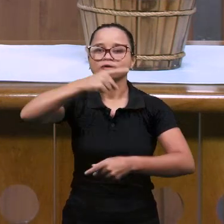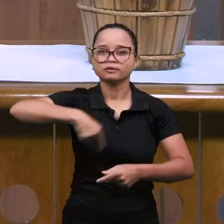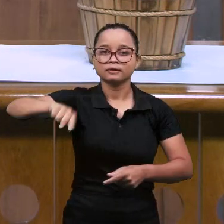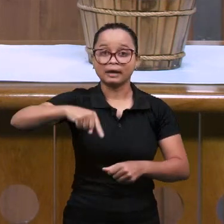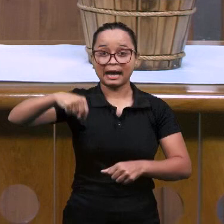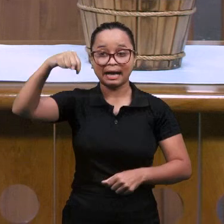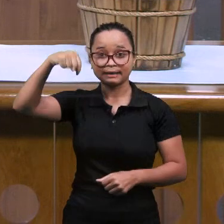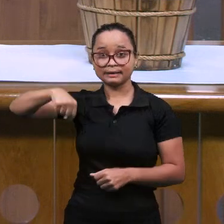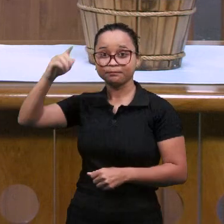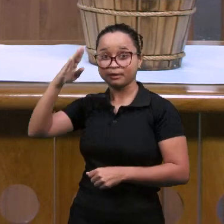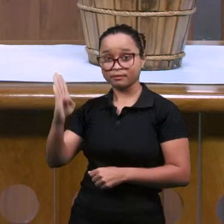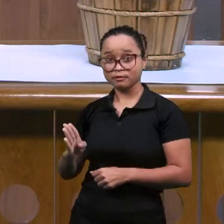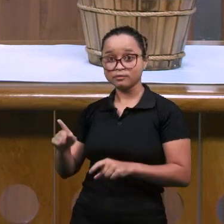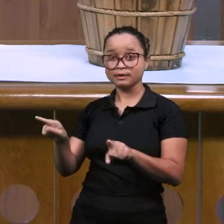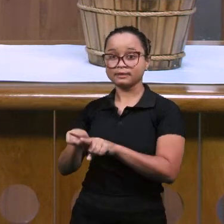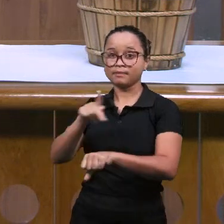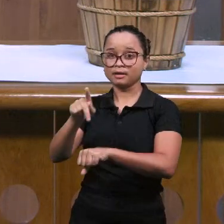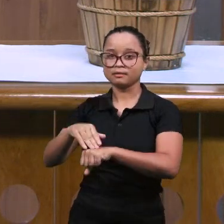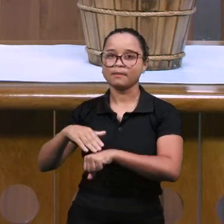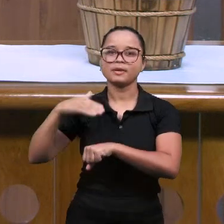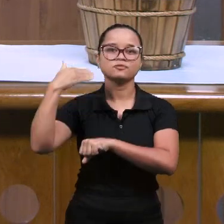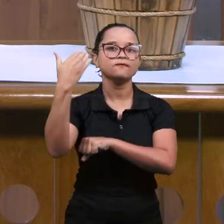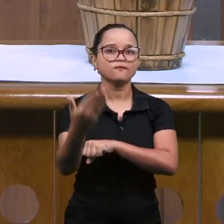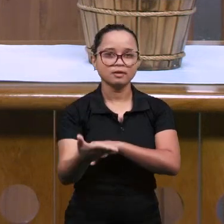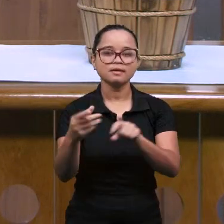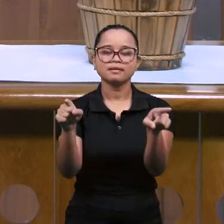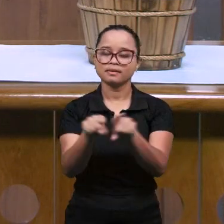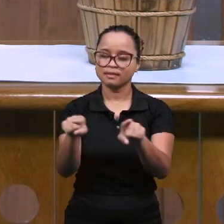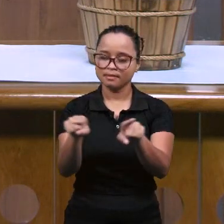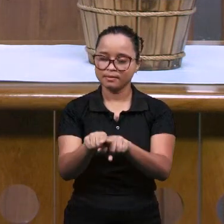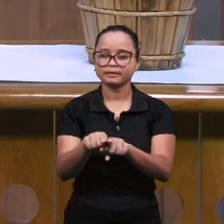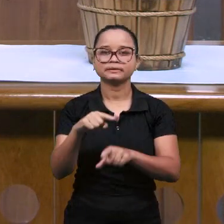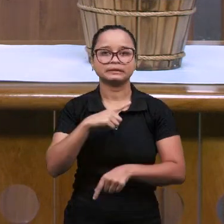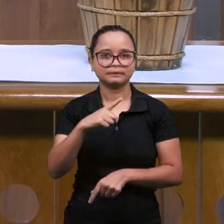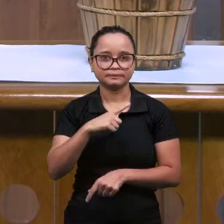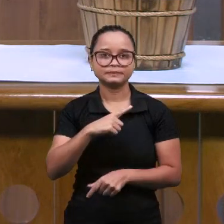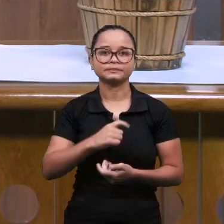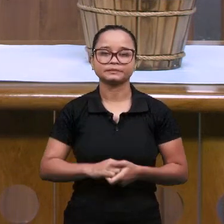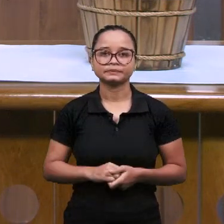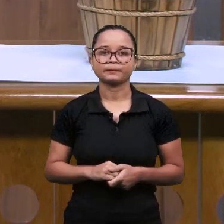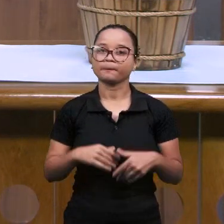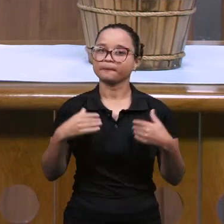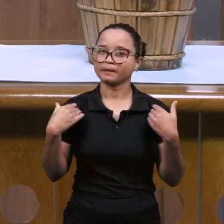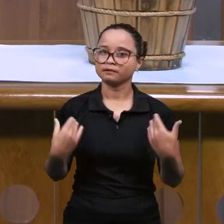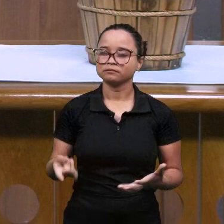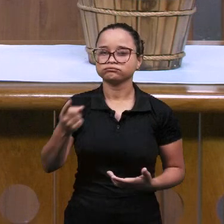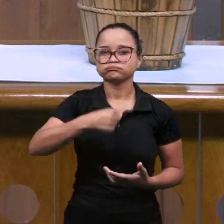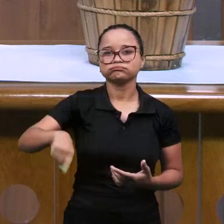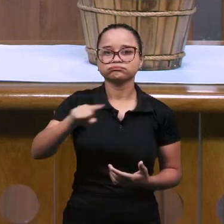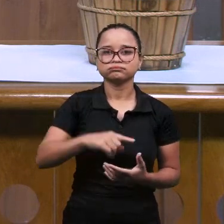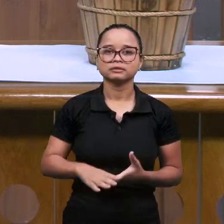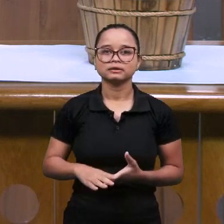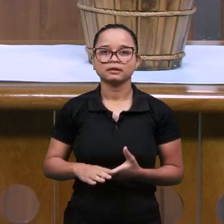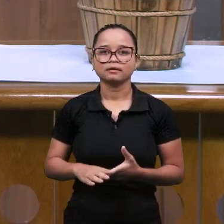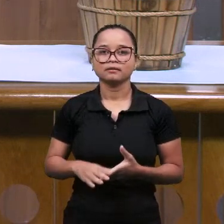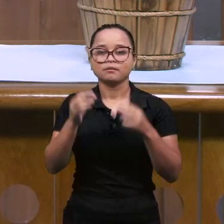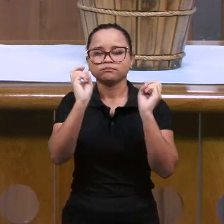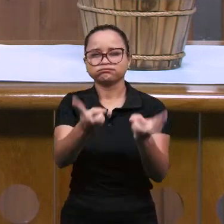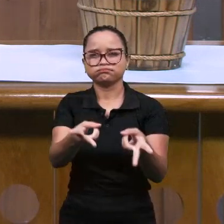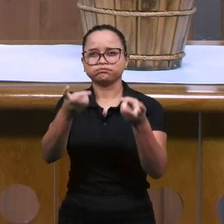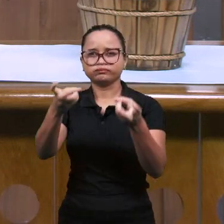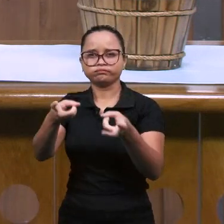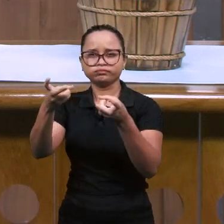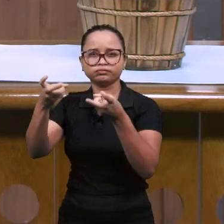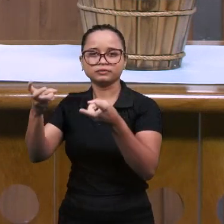l'extérieur du Brésil. Pas seulement au Brésil, mais de l'étranger aussi. Et on voit l'intérêt très grand. Et ce